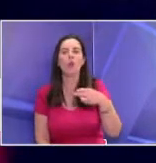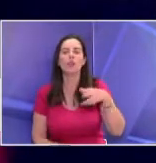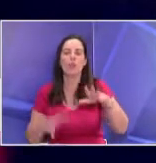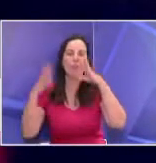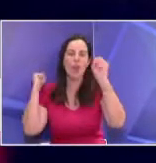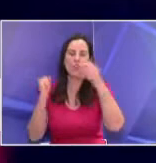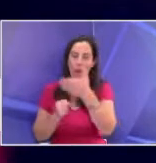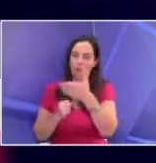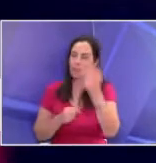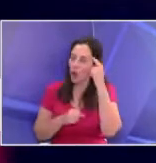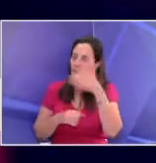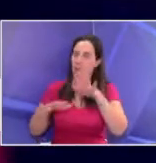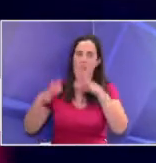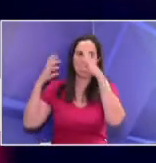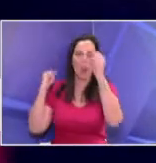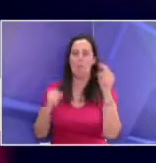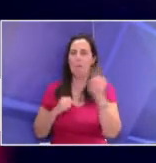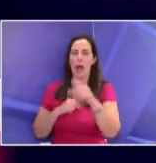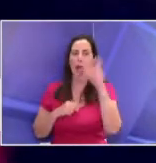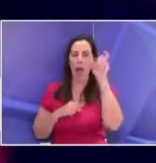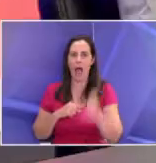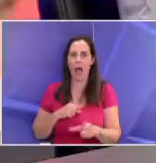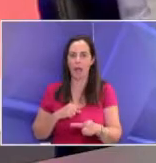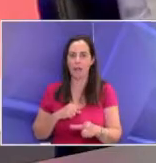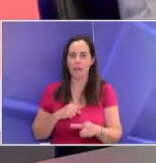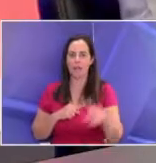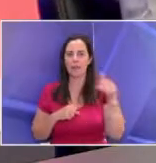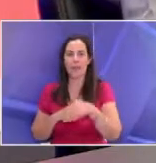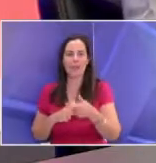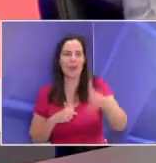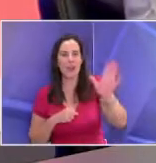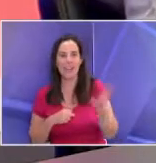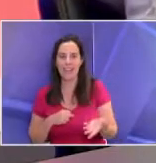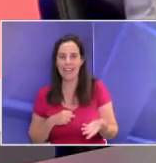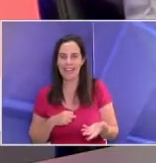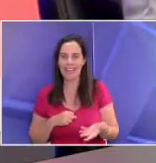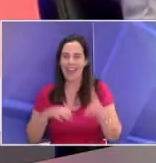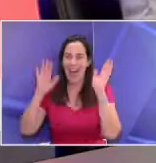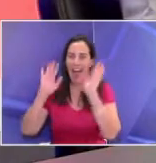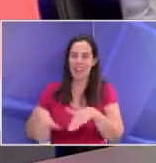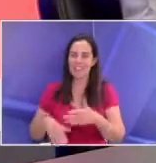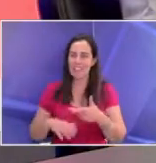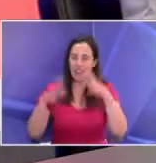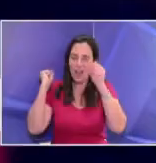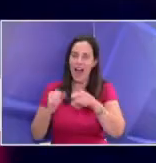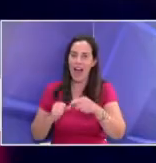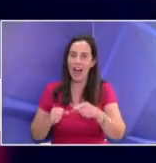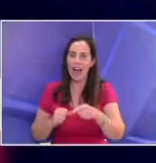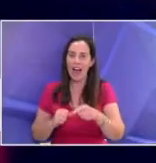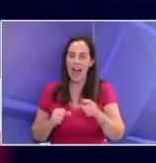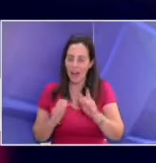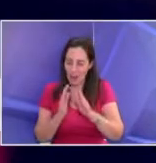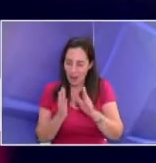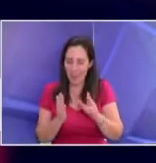בשגרירות יום אחד, עכשיו תחשוב, אתה יושב בשגרירות, נכנס בן אדם, לא יוצא, מה אתה עושה? כאילו, גם בתור, עזוב דיפלומט, אתה קורא ספר